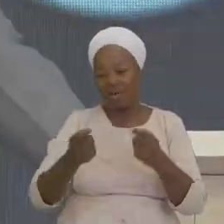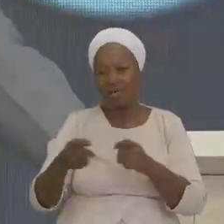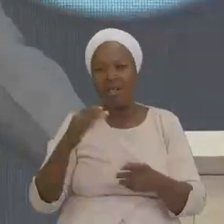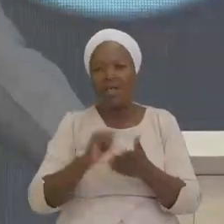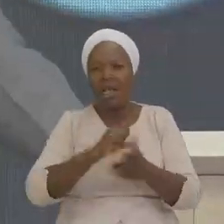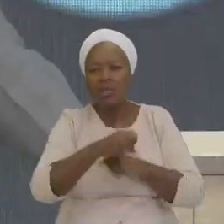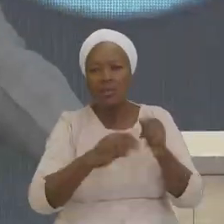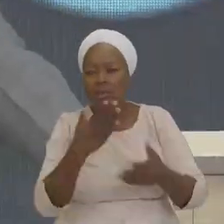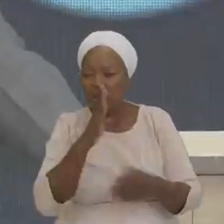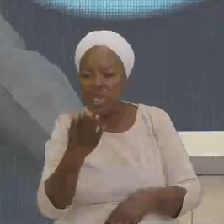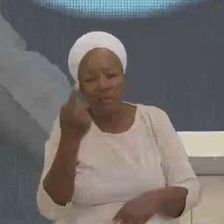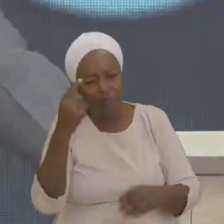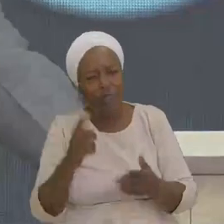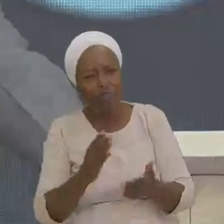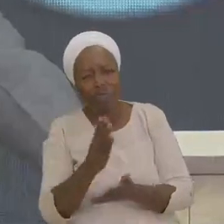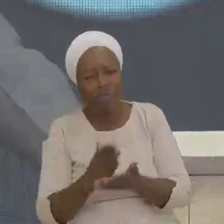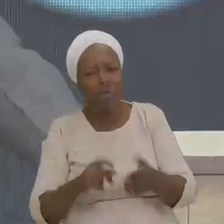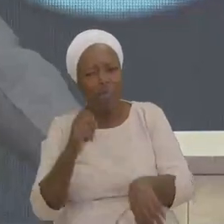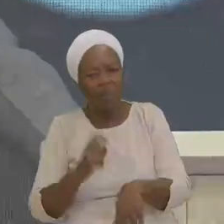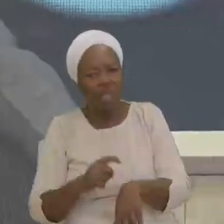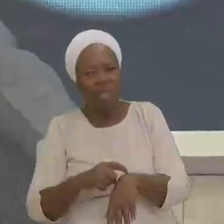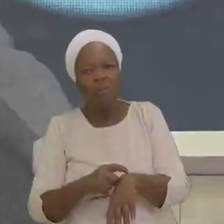La souffrance sera là pendant un moment.